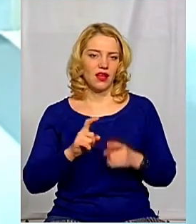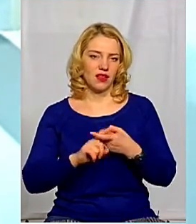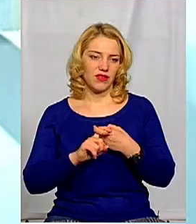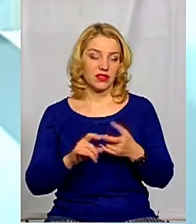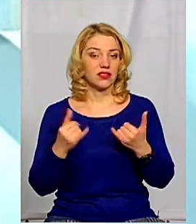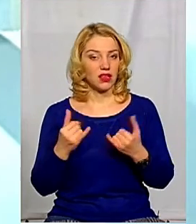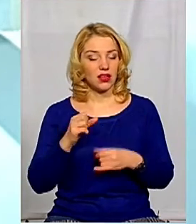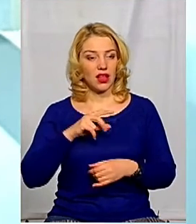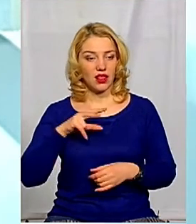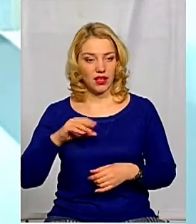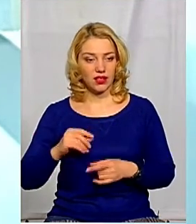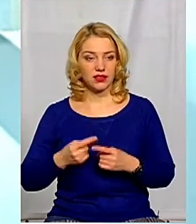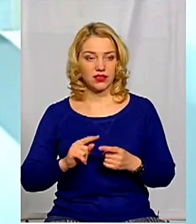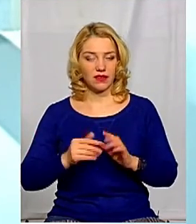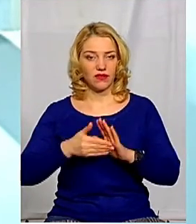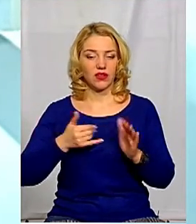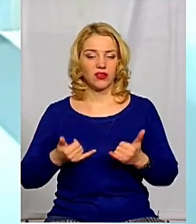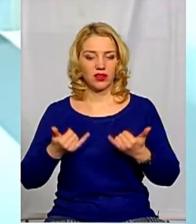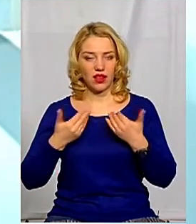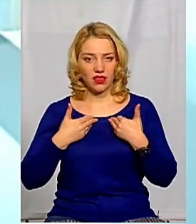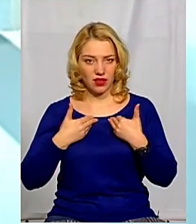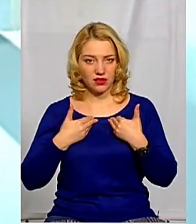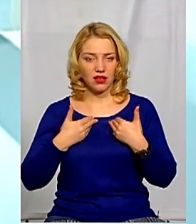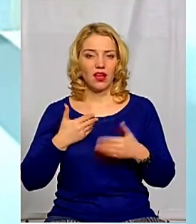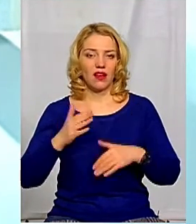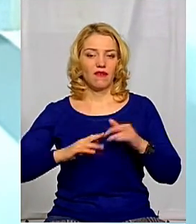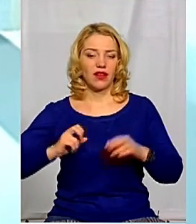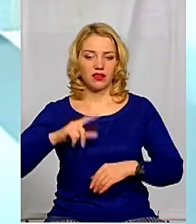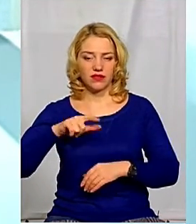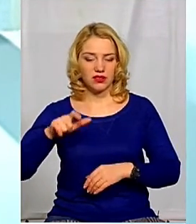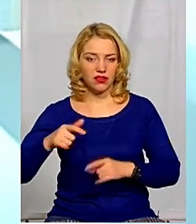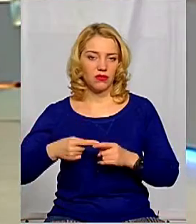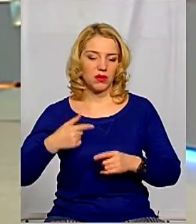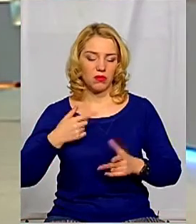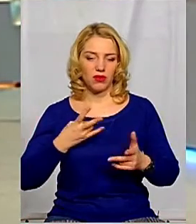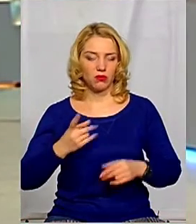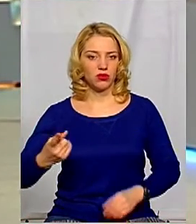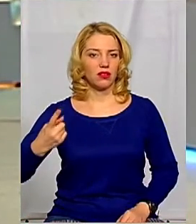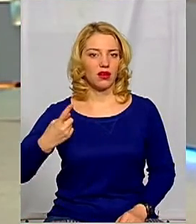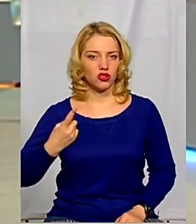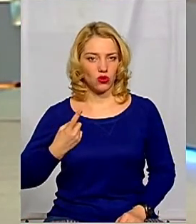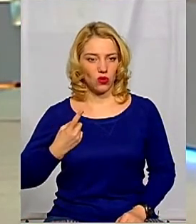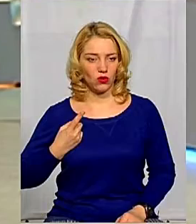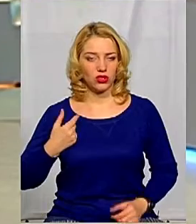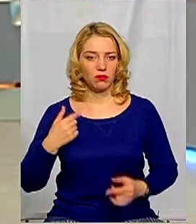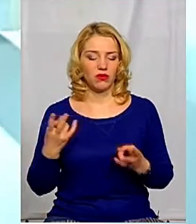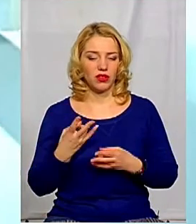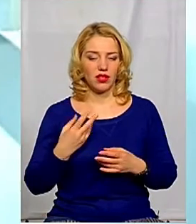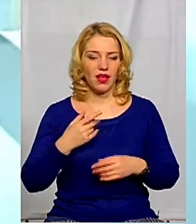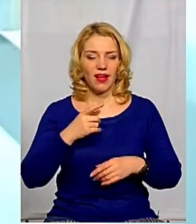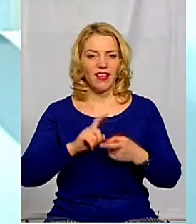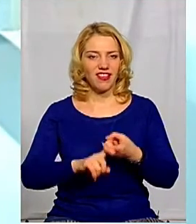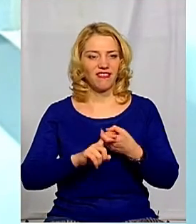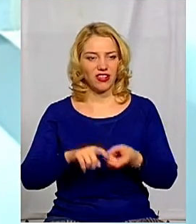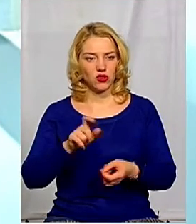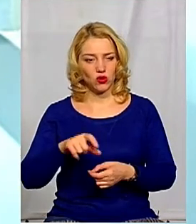зараз. Але це виклик для нас, фахівців. Ми повинні бути насторожі, ми інфекціоністи.